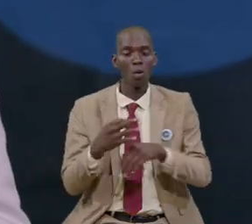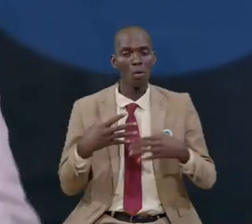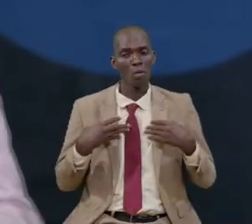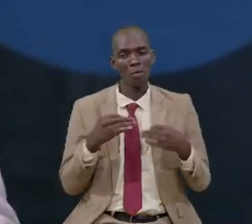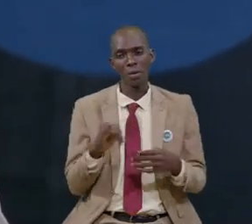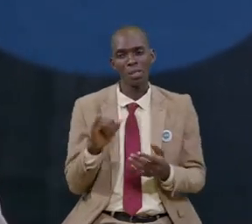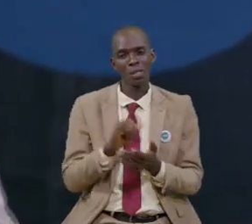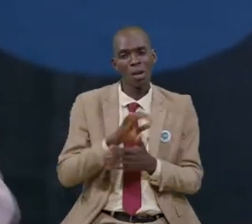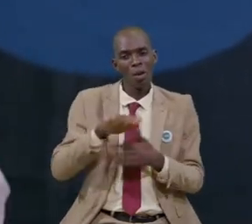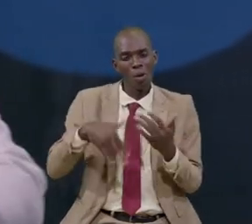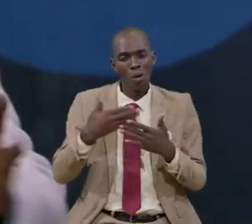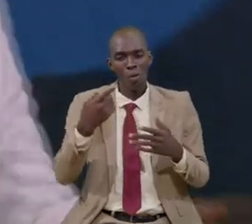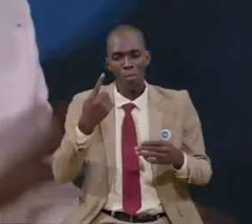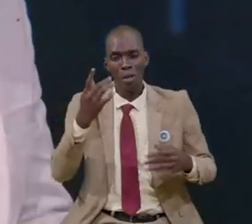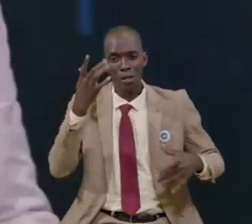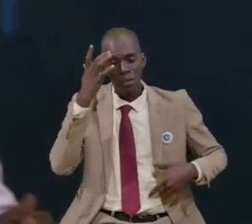les maladies,